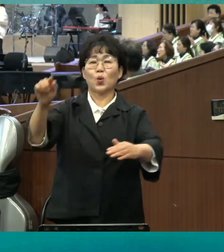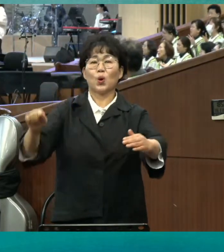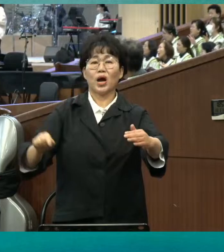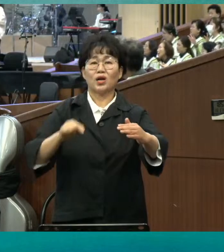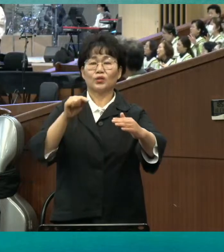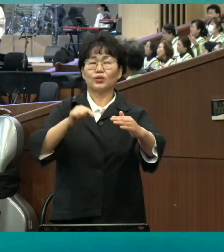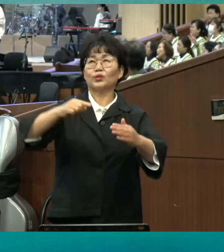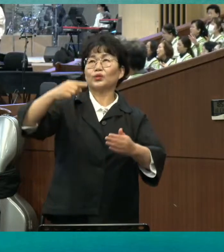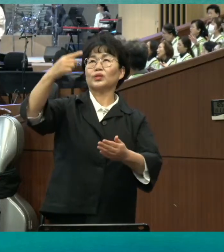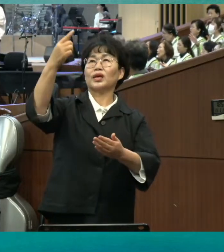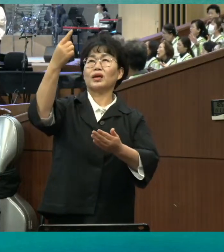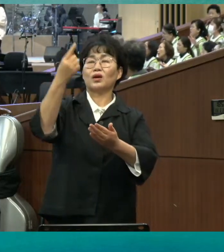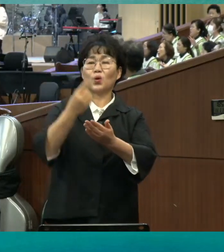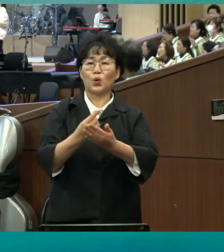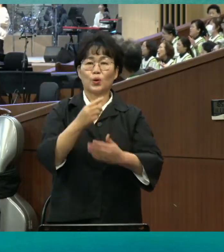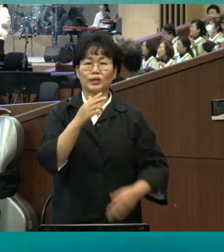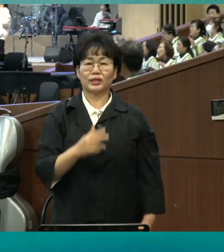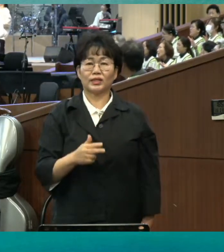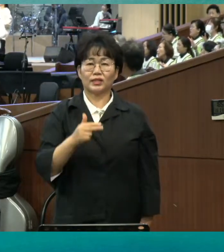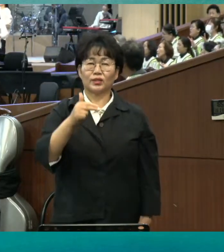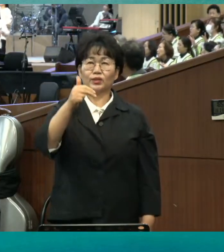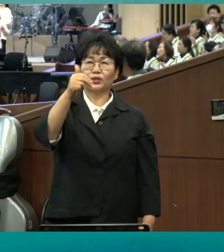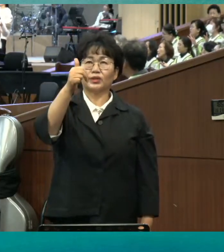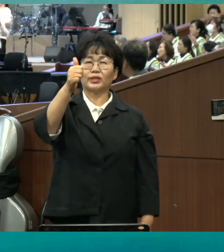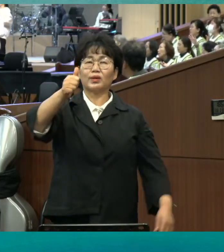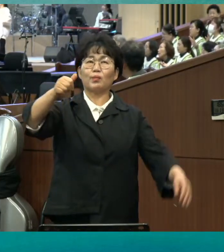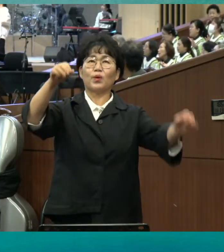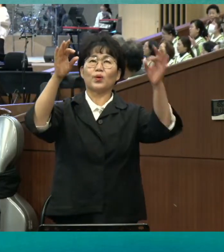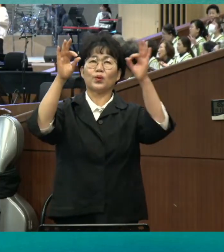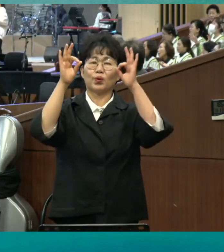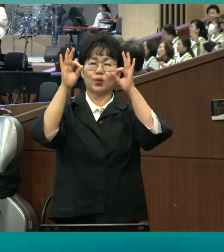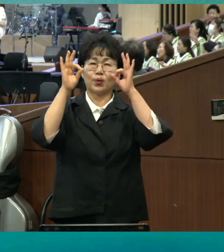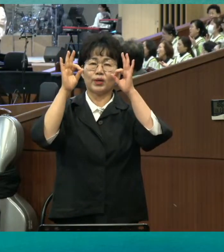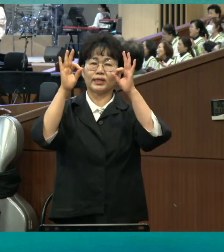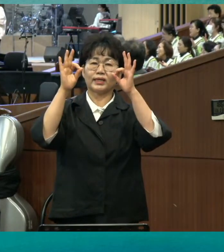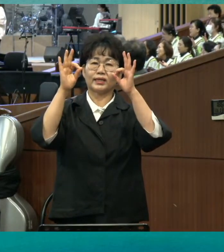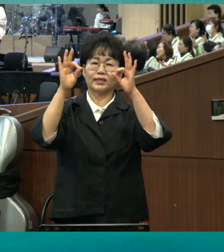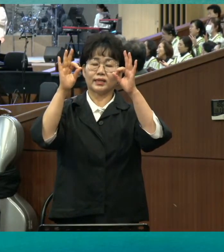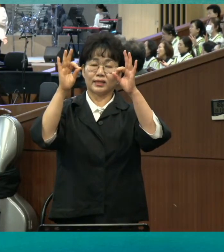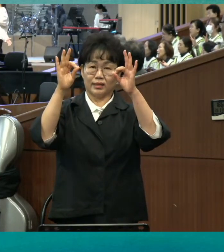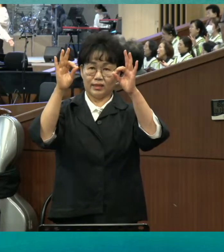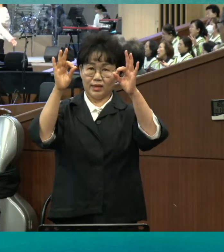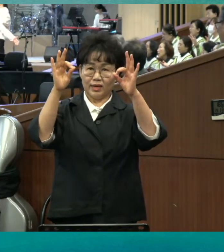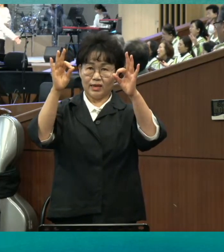영광 중에 오실 주 우리 함께